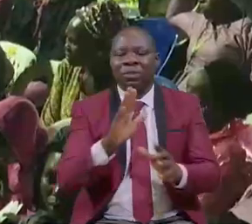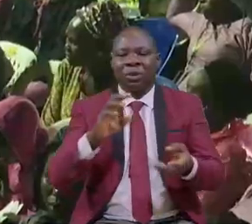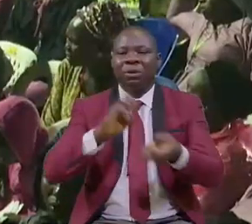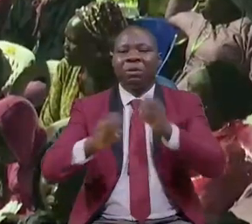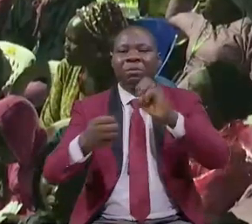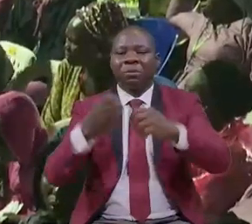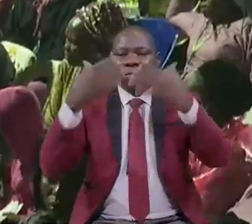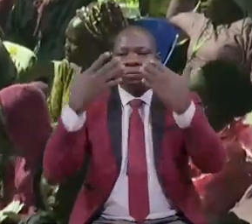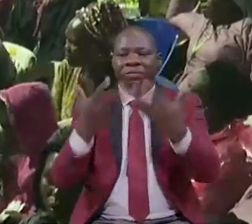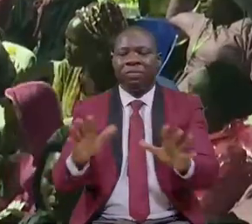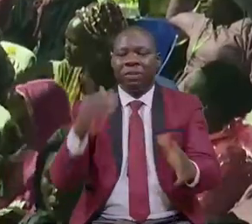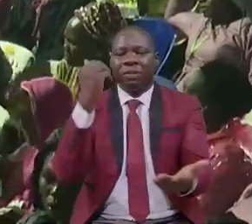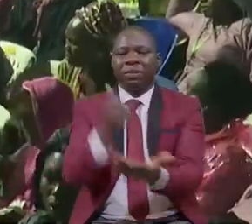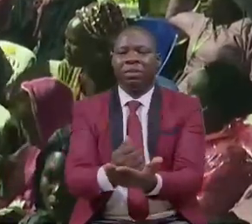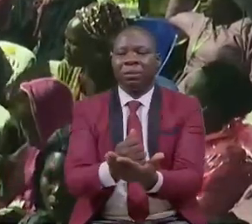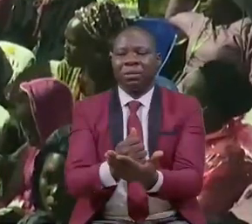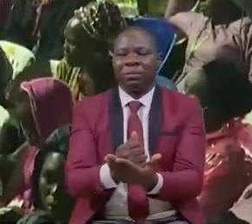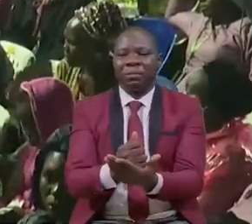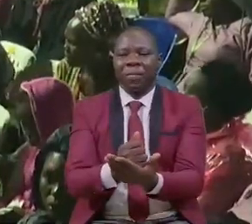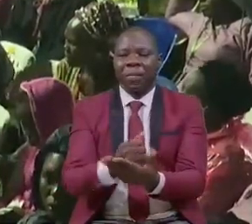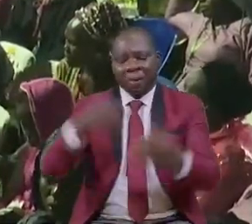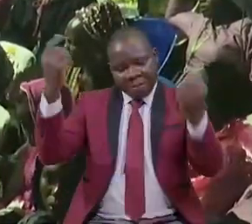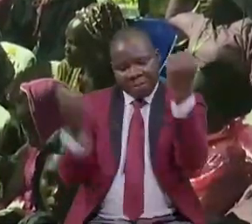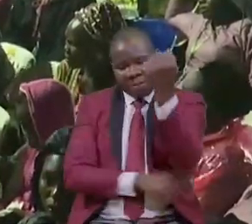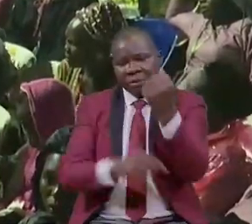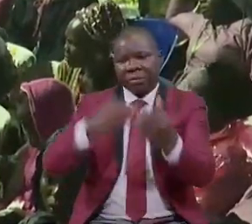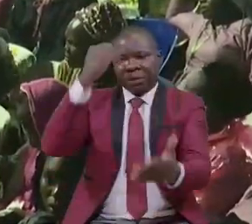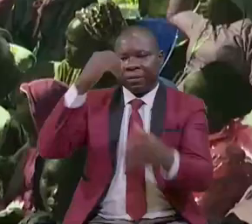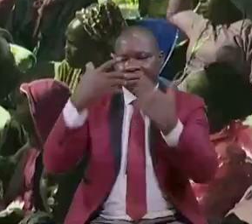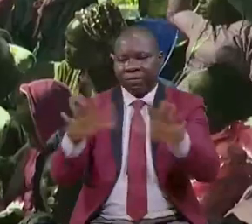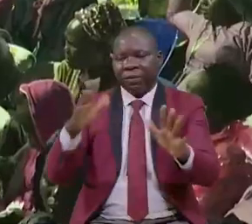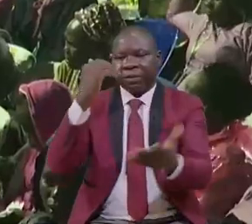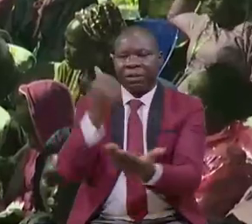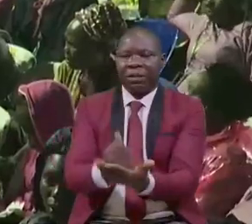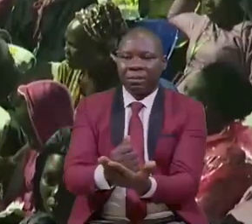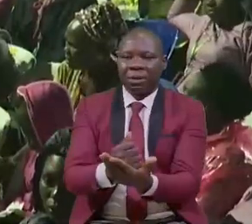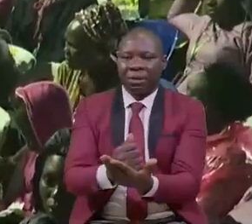Tes problèmes sont terminés. Le châtiment est terminé.